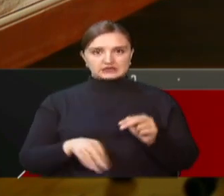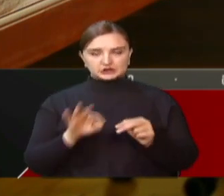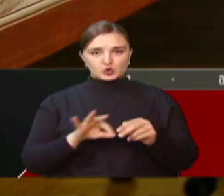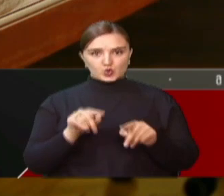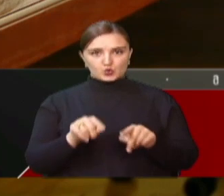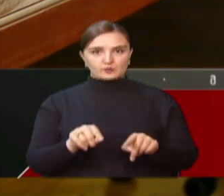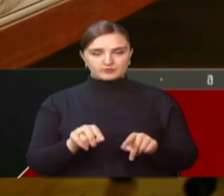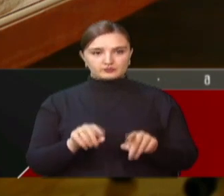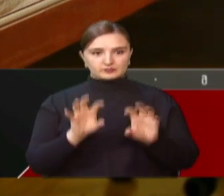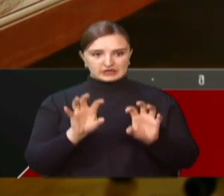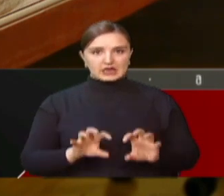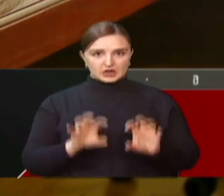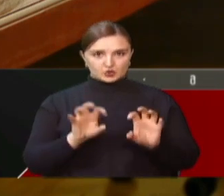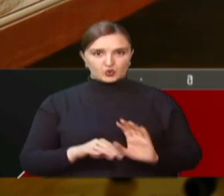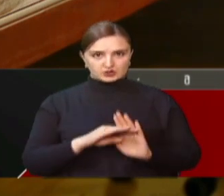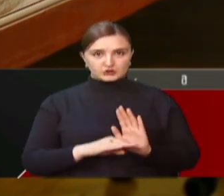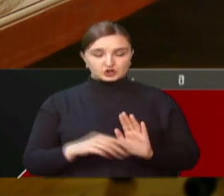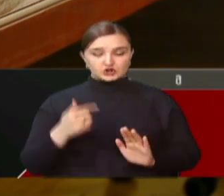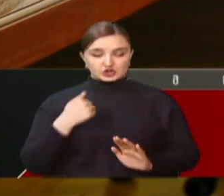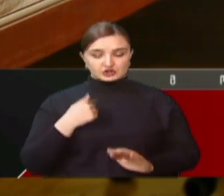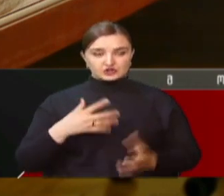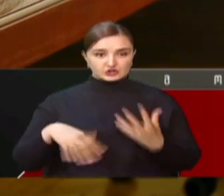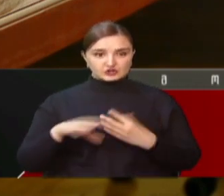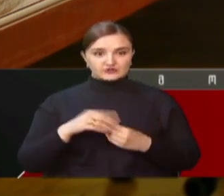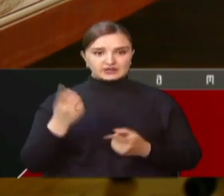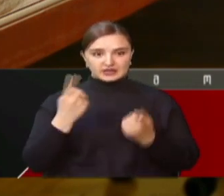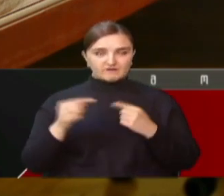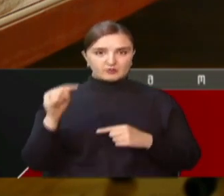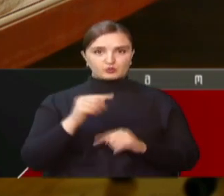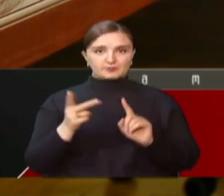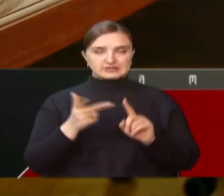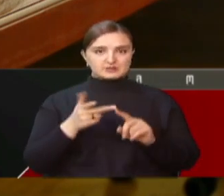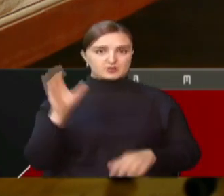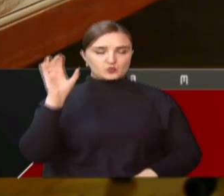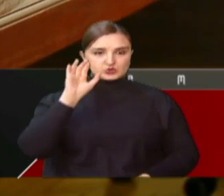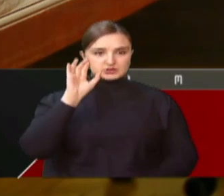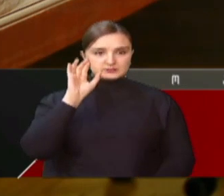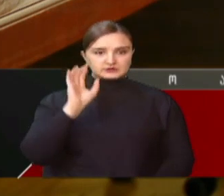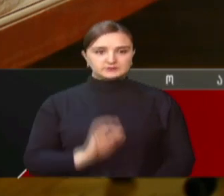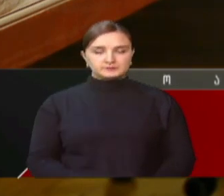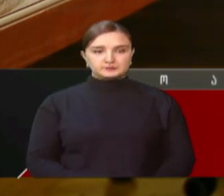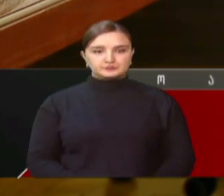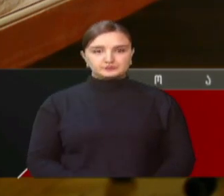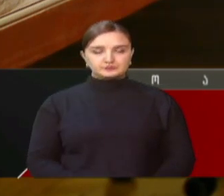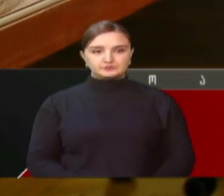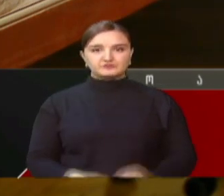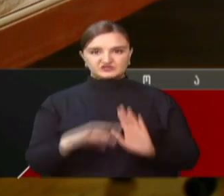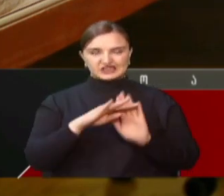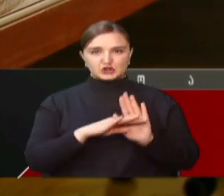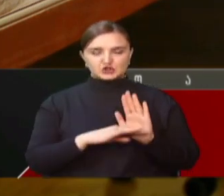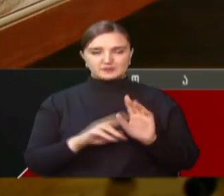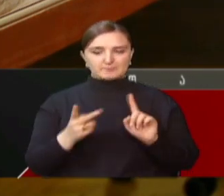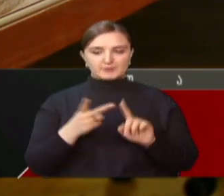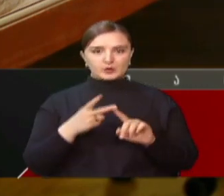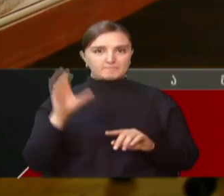შესახებ კანონზე, ჩვენ დავაბრუნეთ მესამე მოსმენის, ასე ვთქვათ, რეჟიმიდან